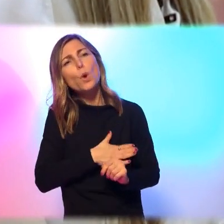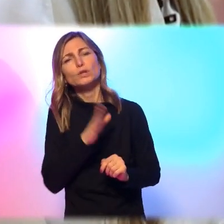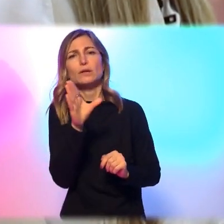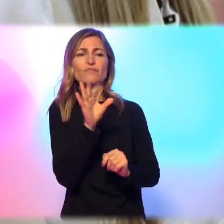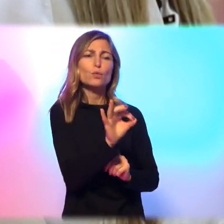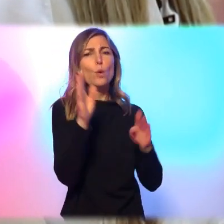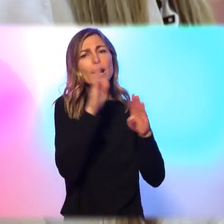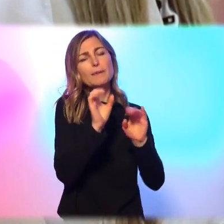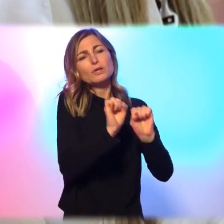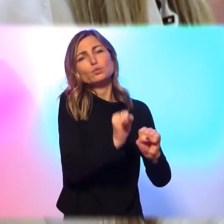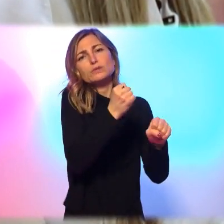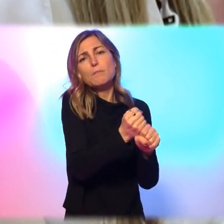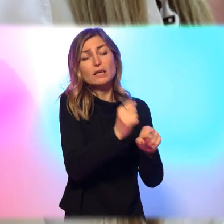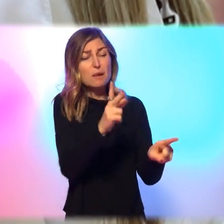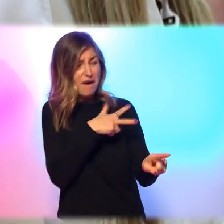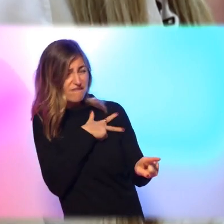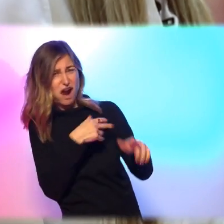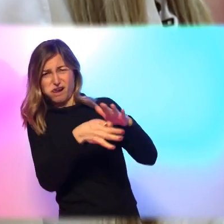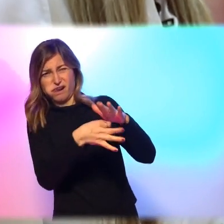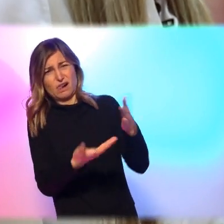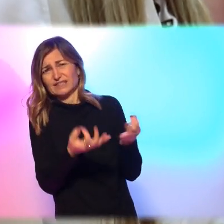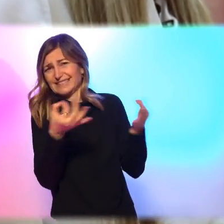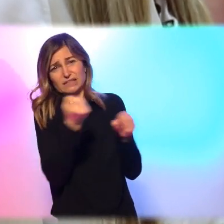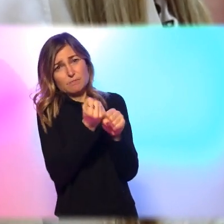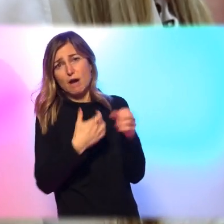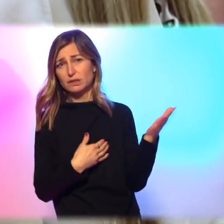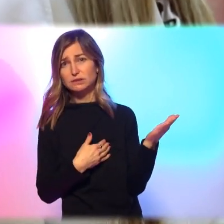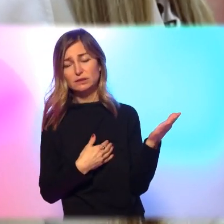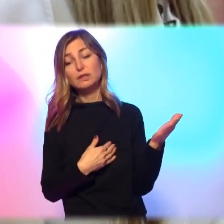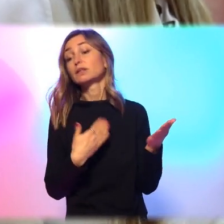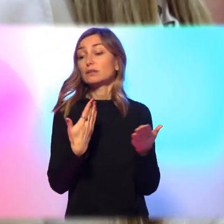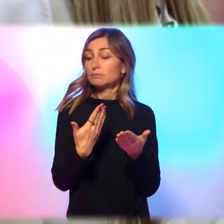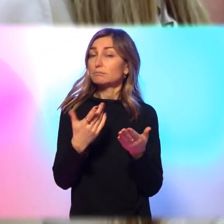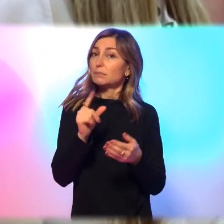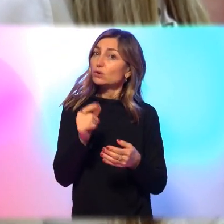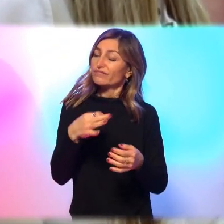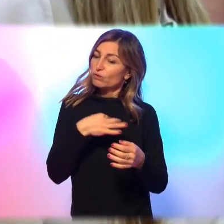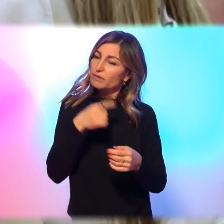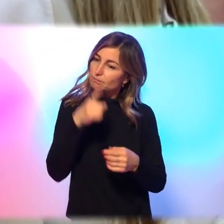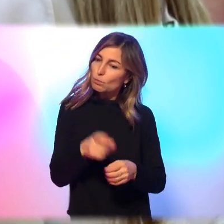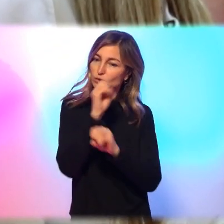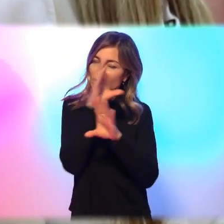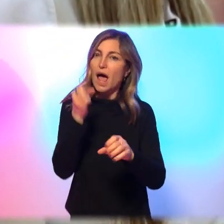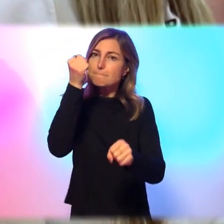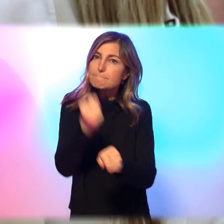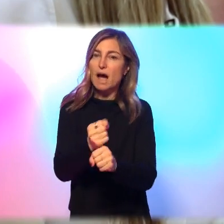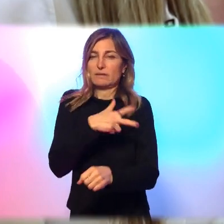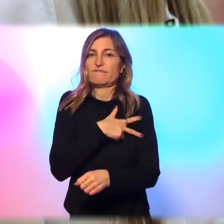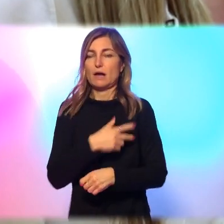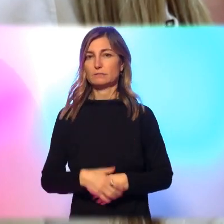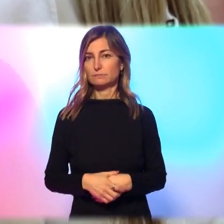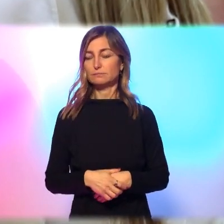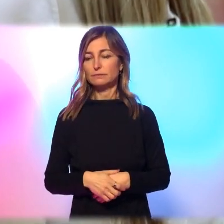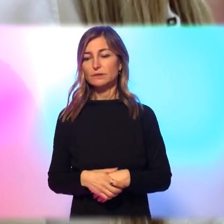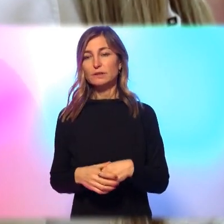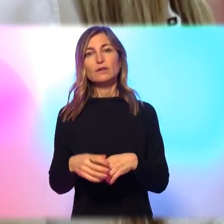eigentlich so mehr oder weniger andeutet, man möchte was für den Klimaschutz tun, aber dann wieder ängstlich ist, weil man denkt,